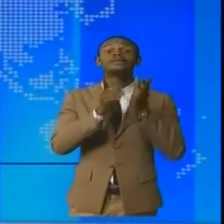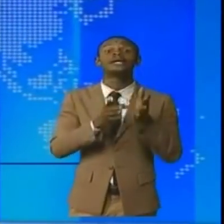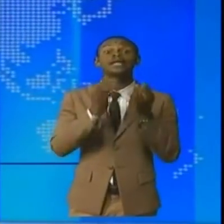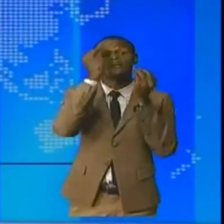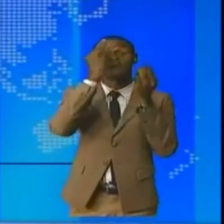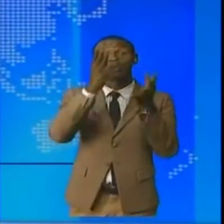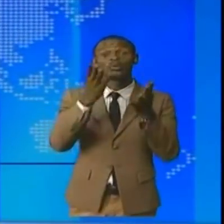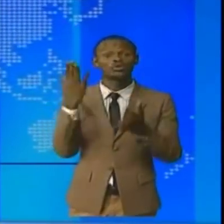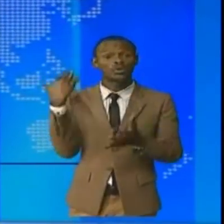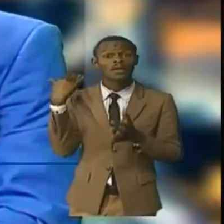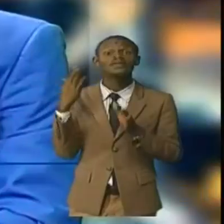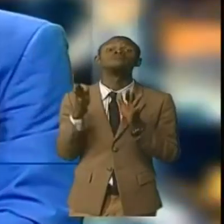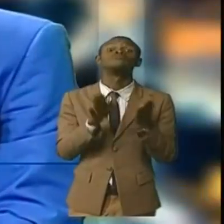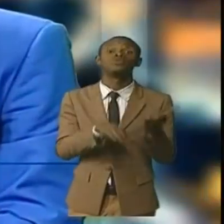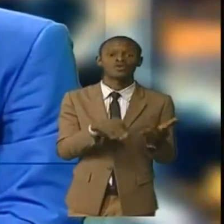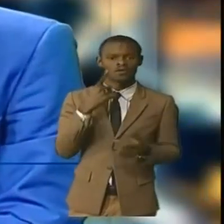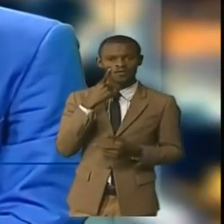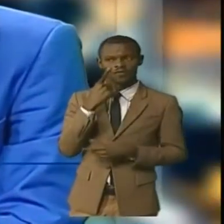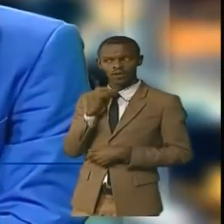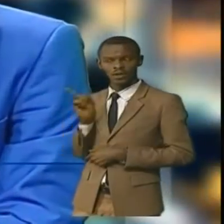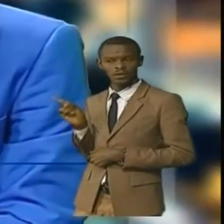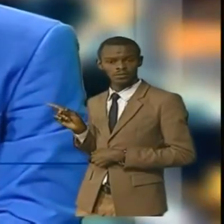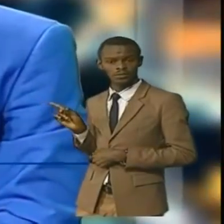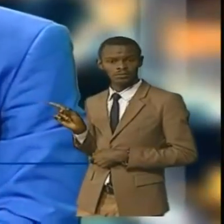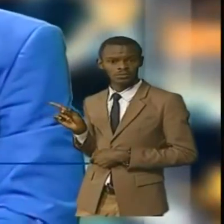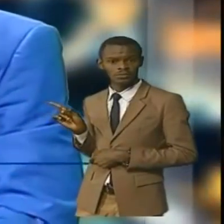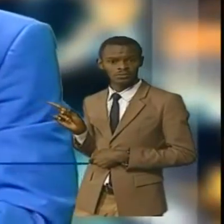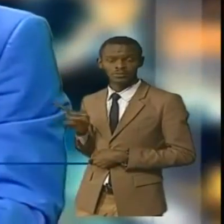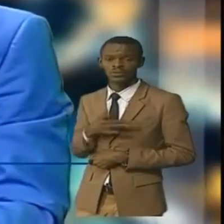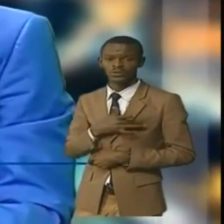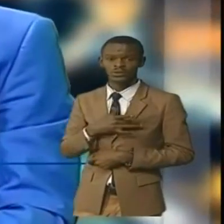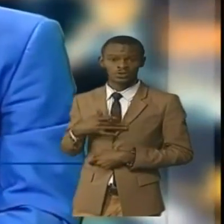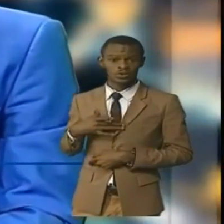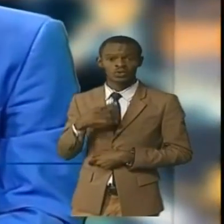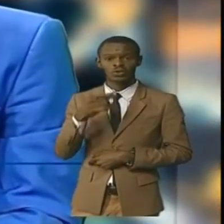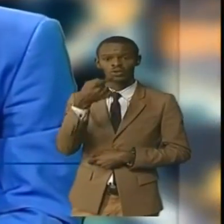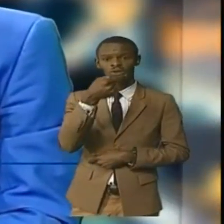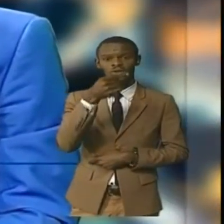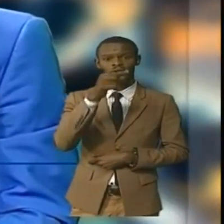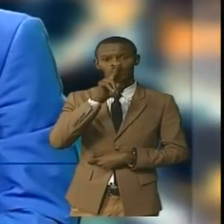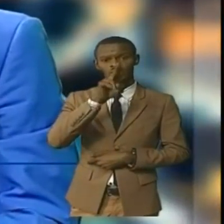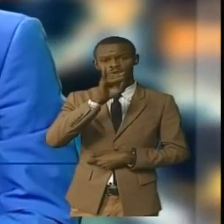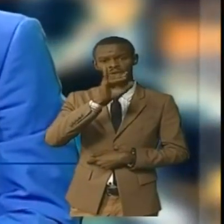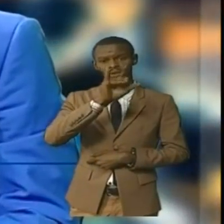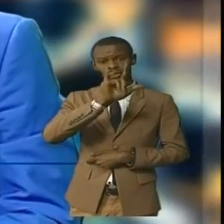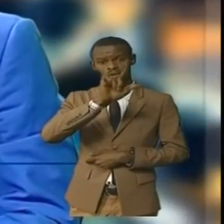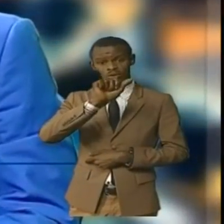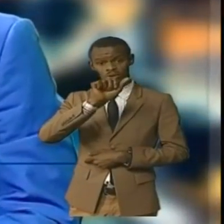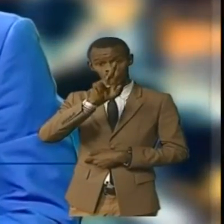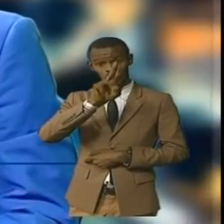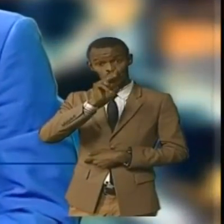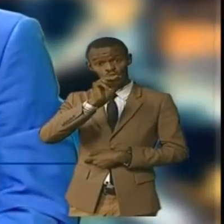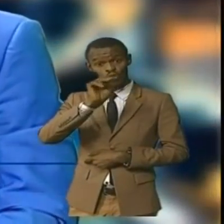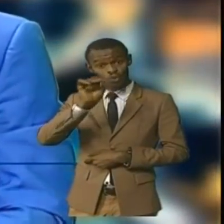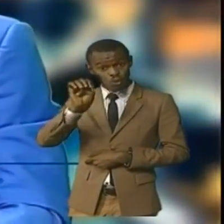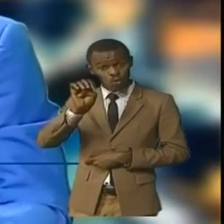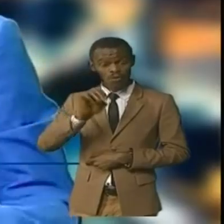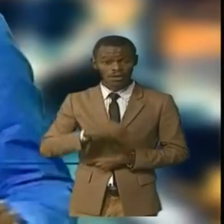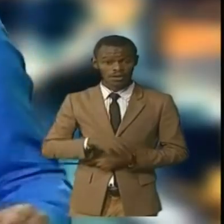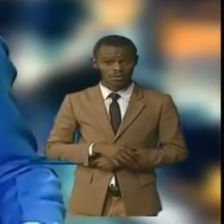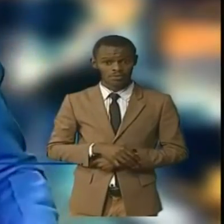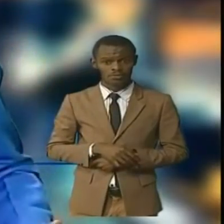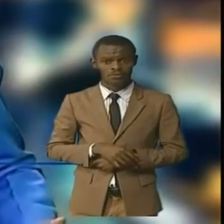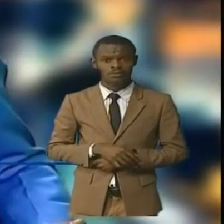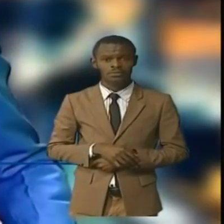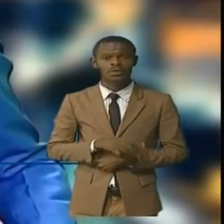Saïdi. Donc, pas là de quoi fouetter un chat. Human Rights Watch a tout simplement manqué